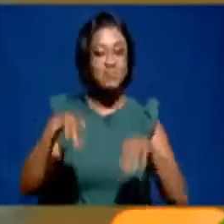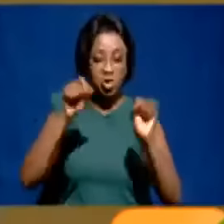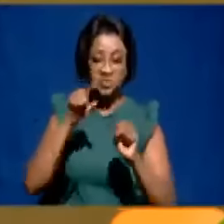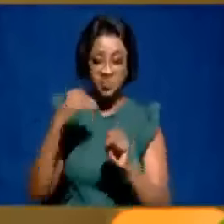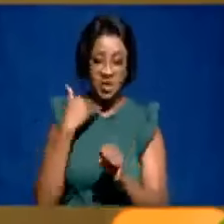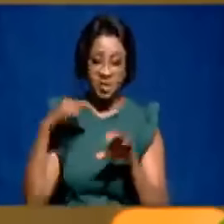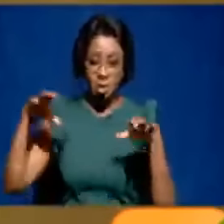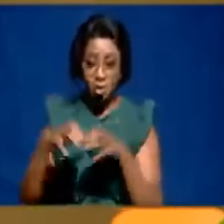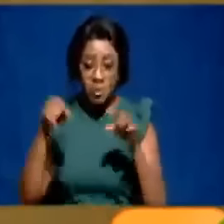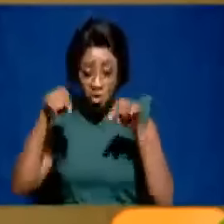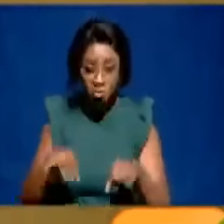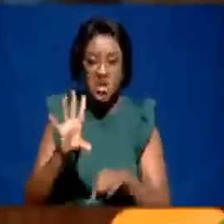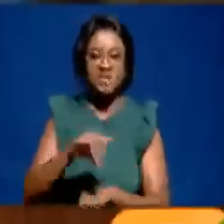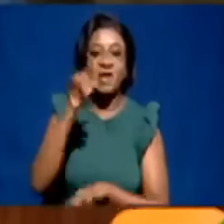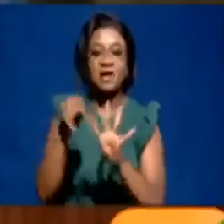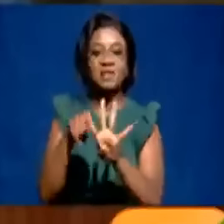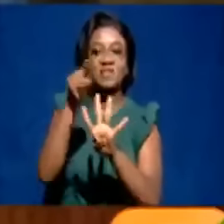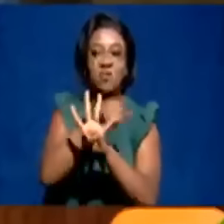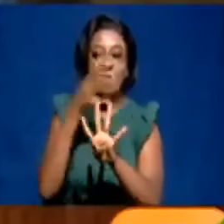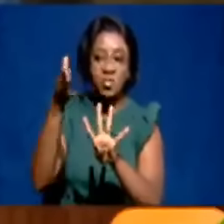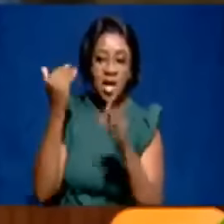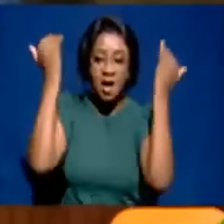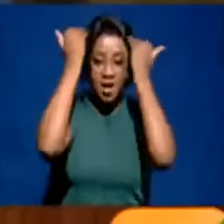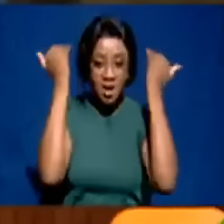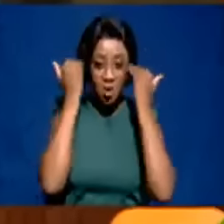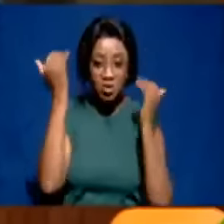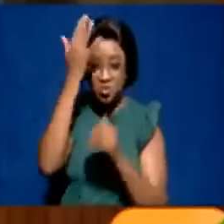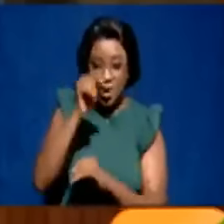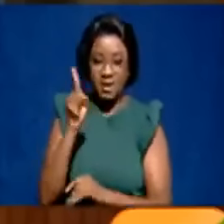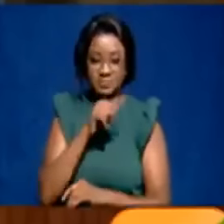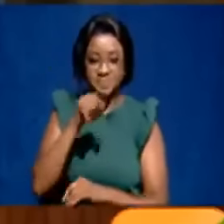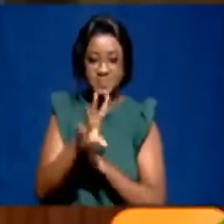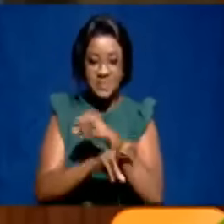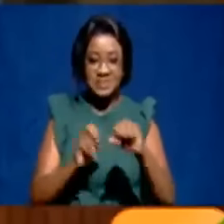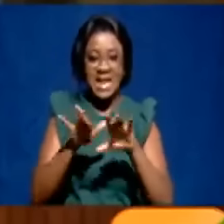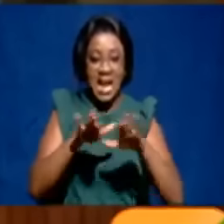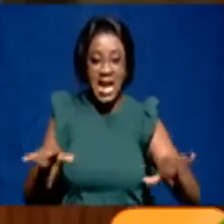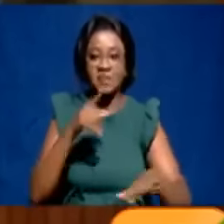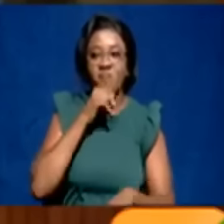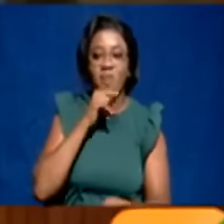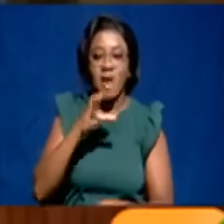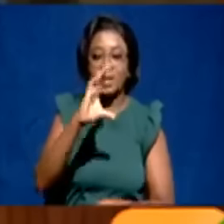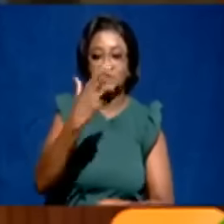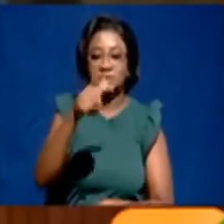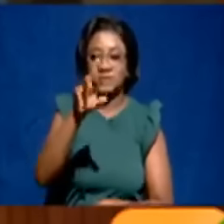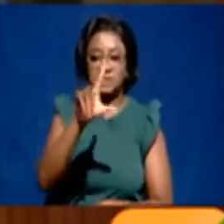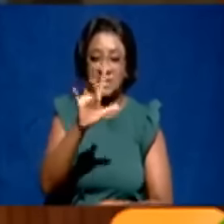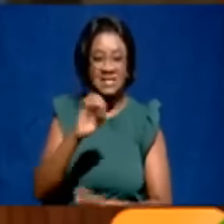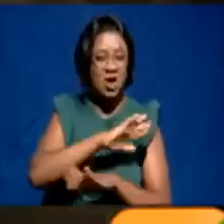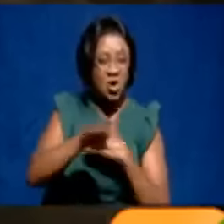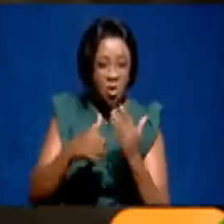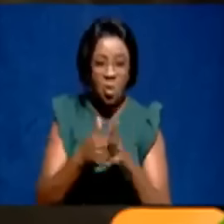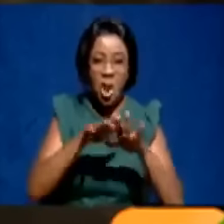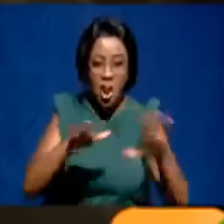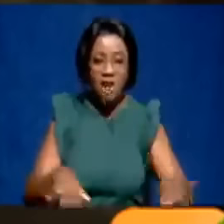Leo, tuliwapata wanne wa kundi hilo mahakamani kwa makosa ya kumnyang'anya mzee Charles Yano mashamba yake yote